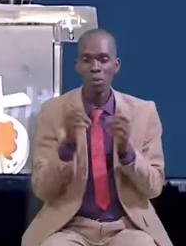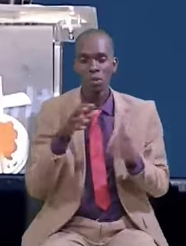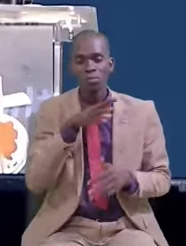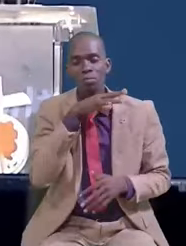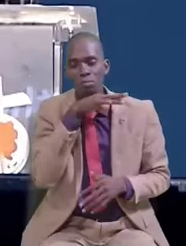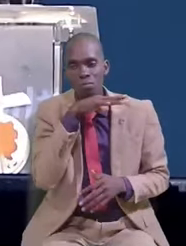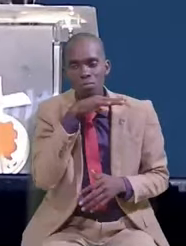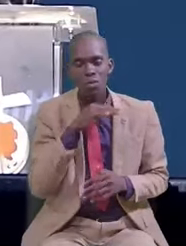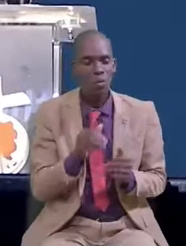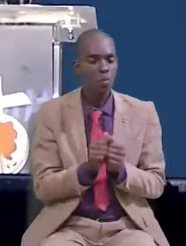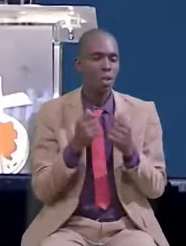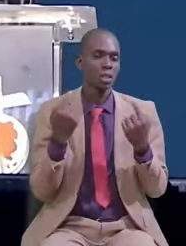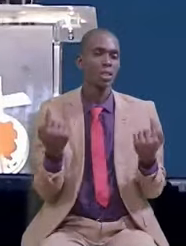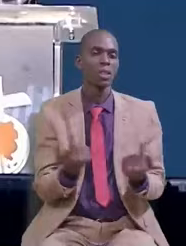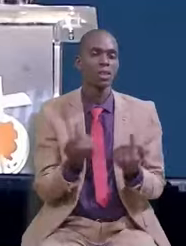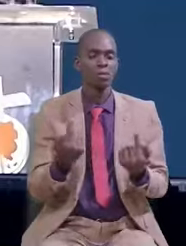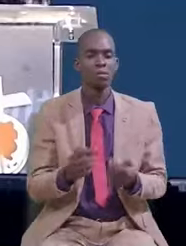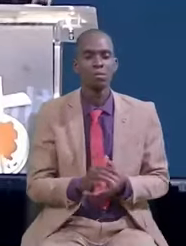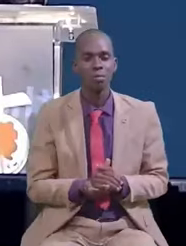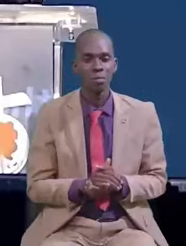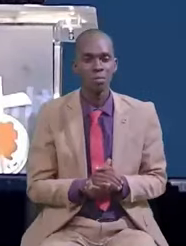n'a pas de péché.